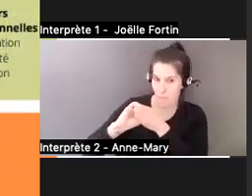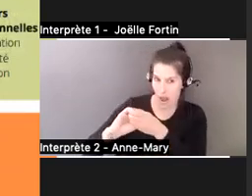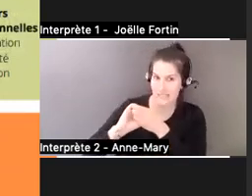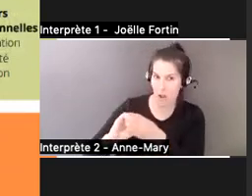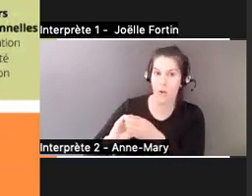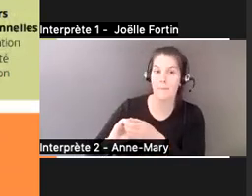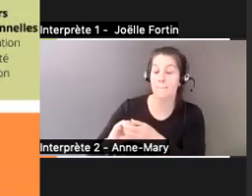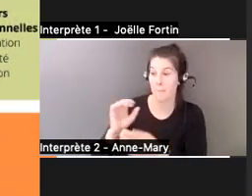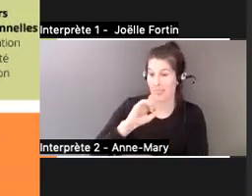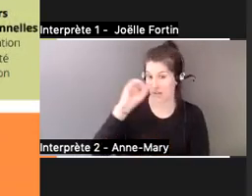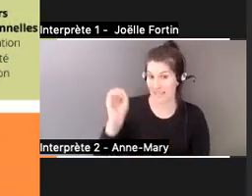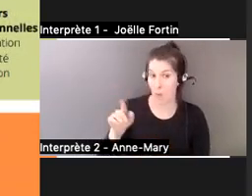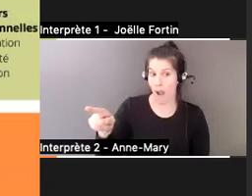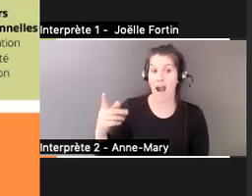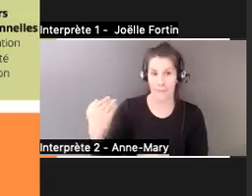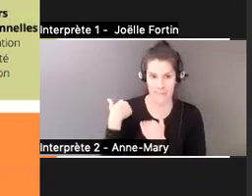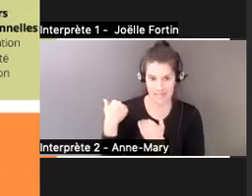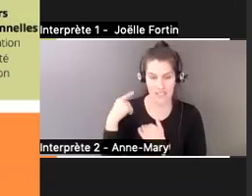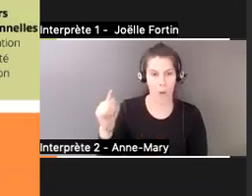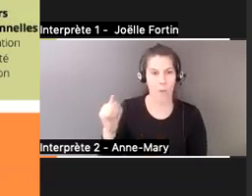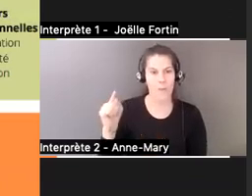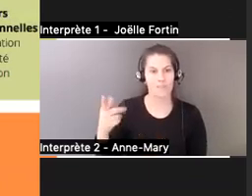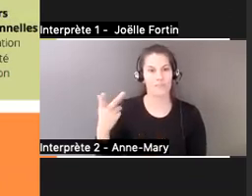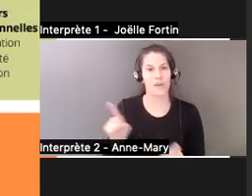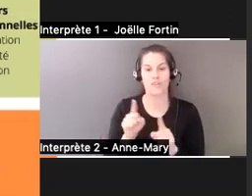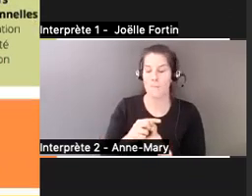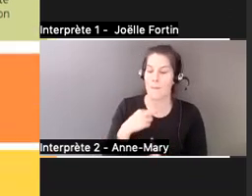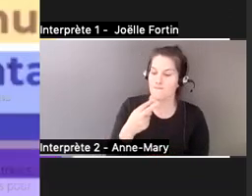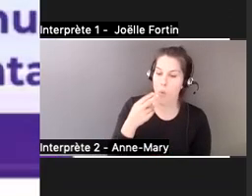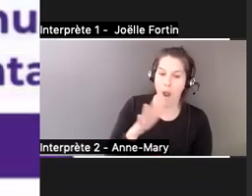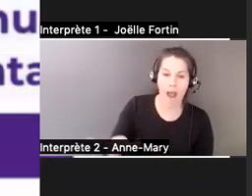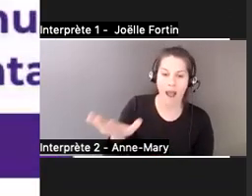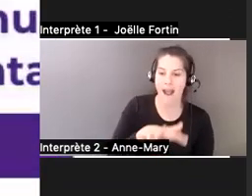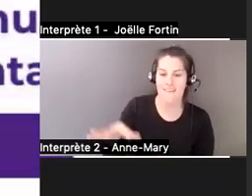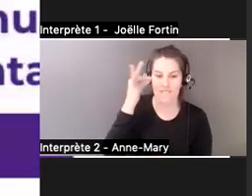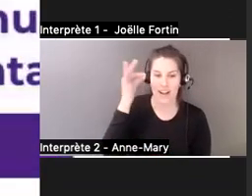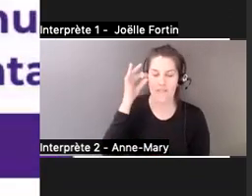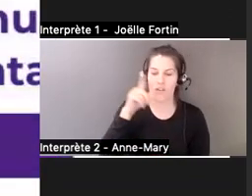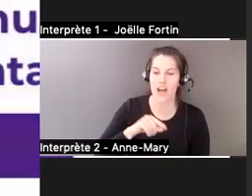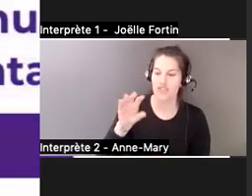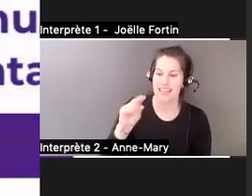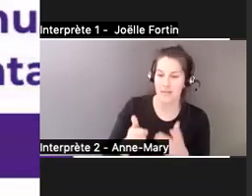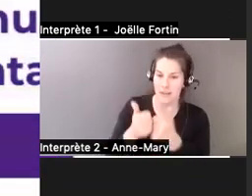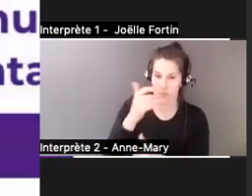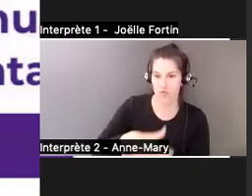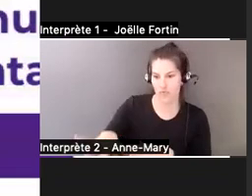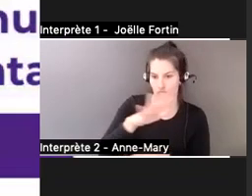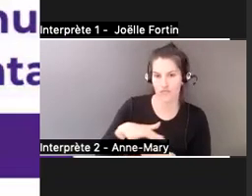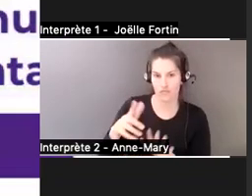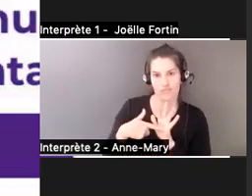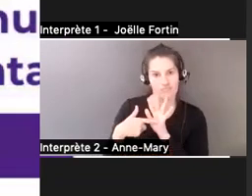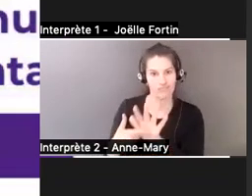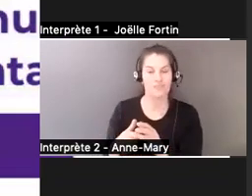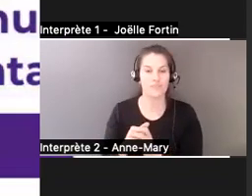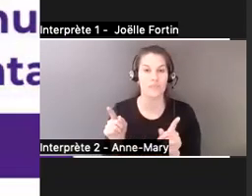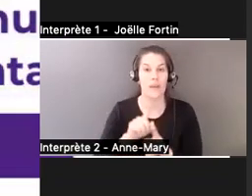à Ottawa, dont la mission c'est être la voix des francophones de 50 ans et plus. Et comme prochain séminaire,